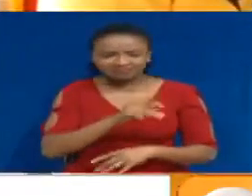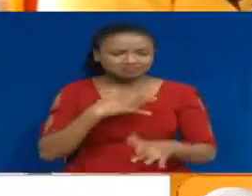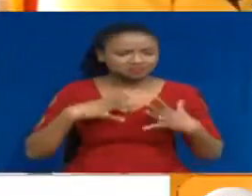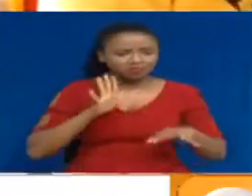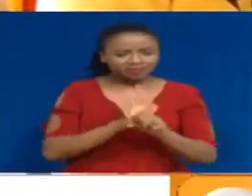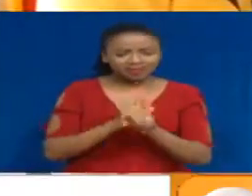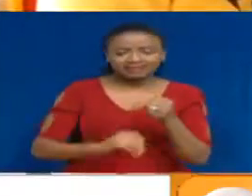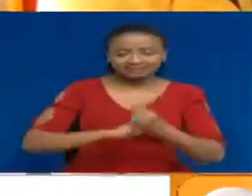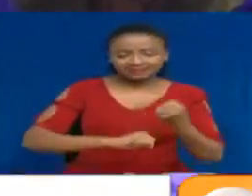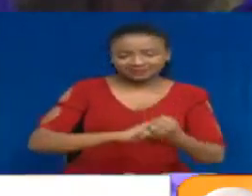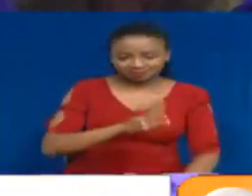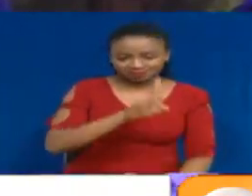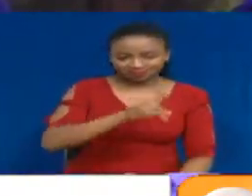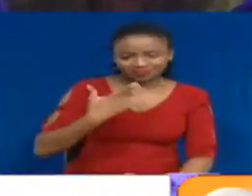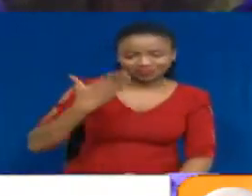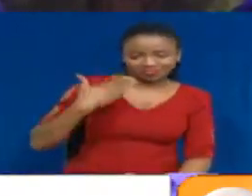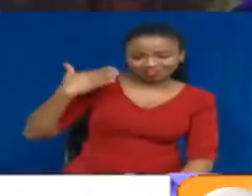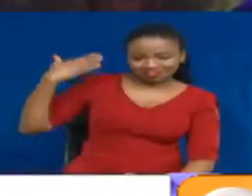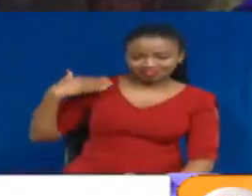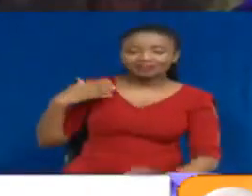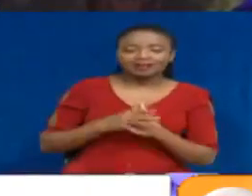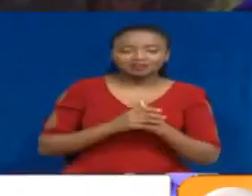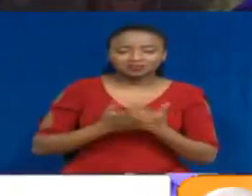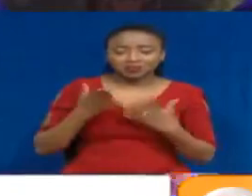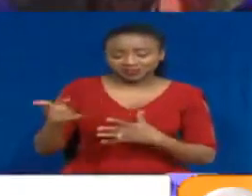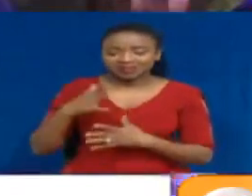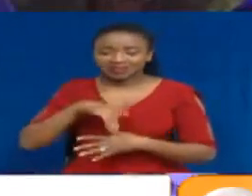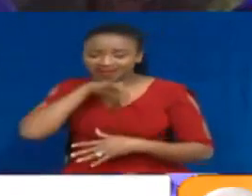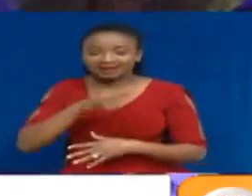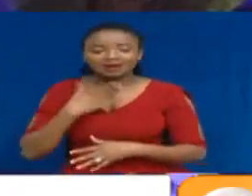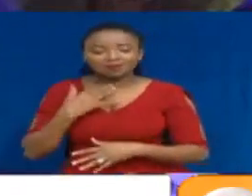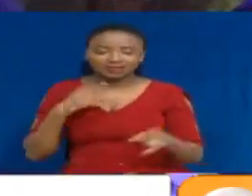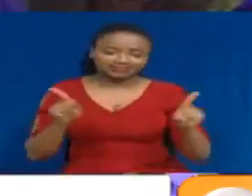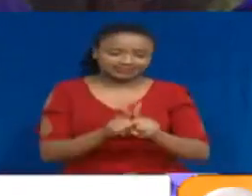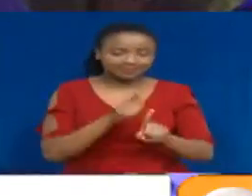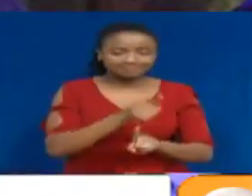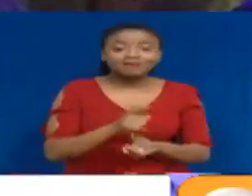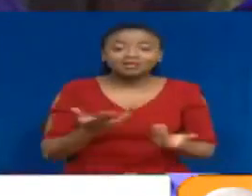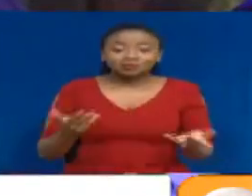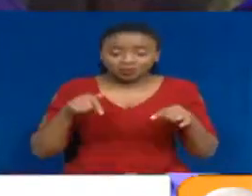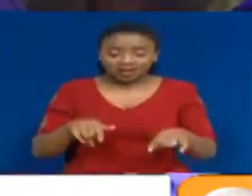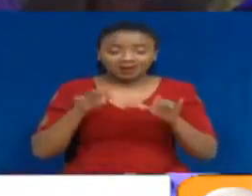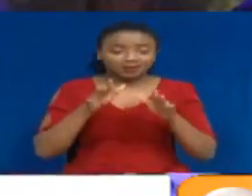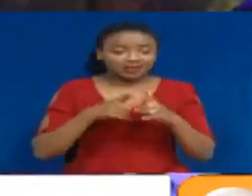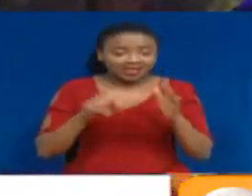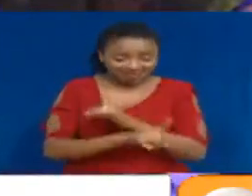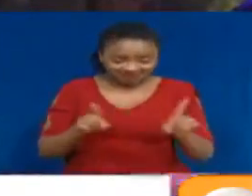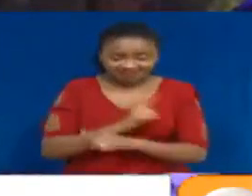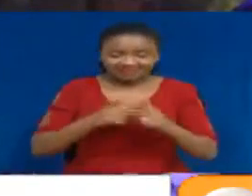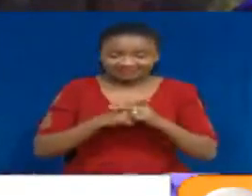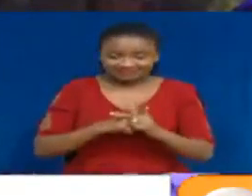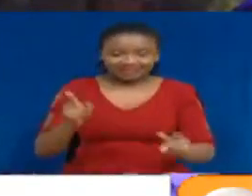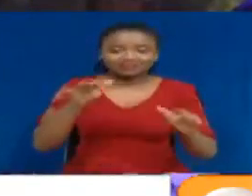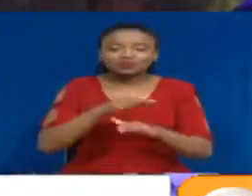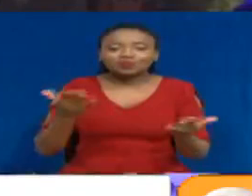last two presidential elections. Sasa mambo imeanza kutoka hapa Gatanga kwa SK. Mwenendo